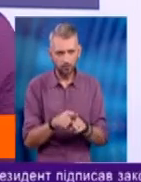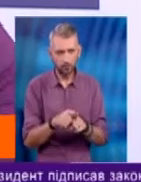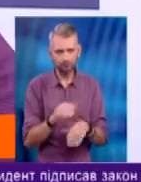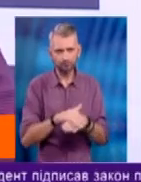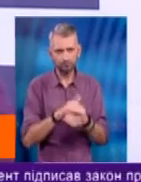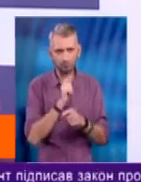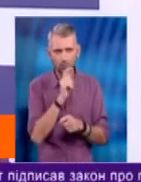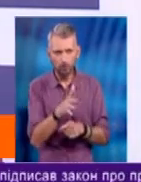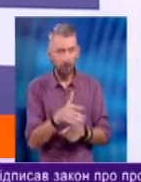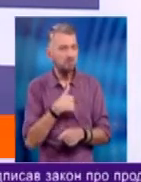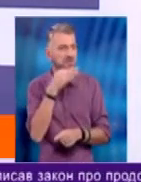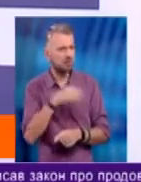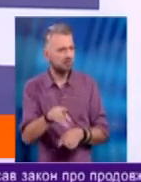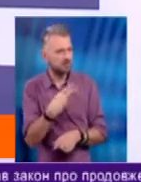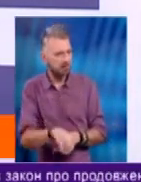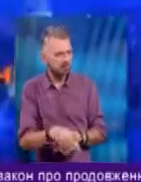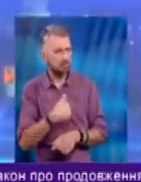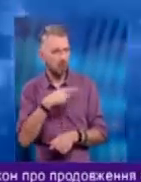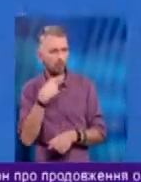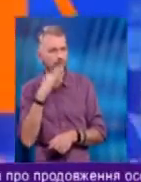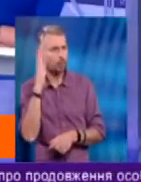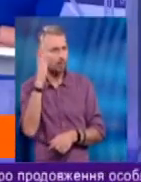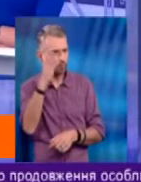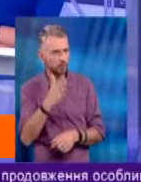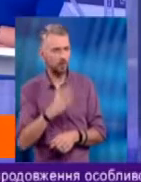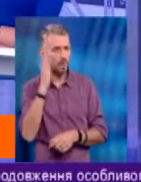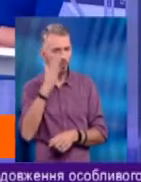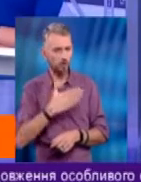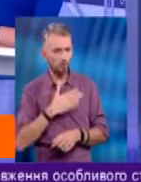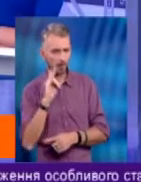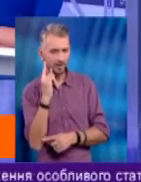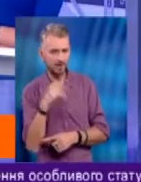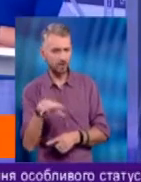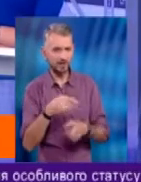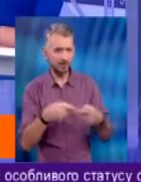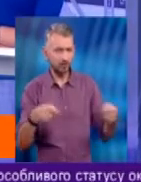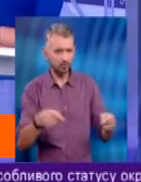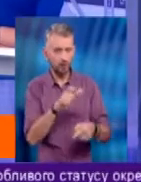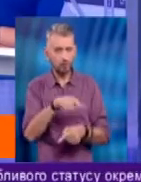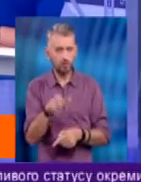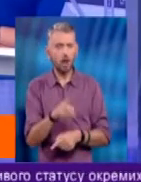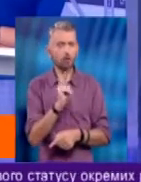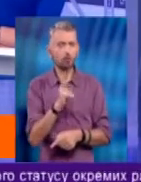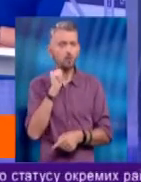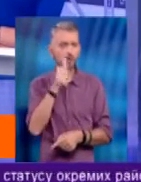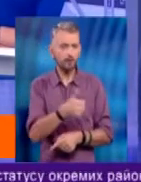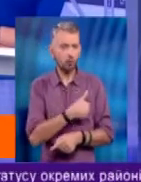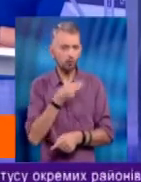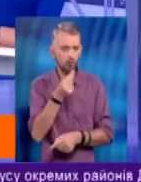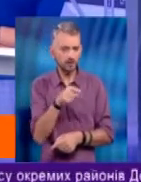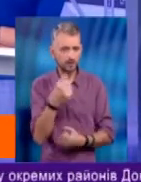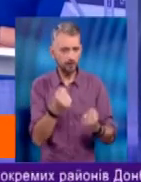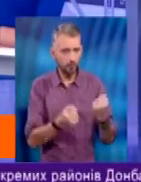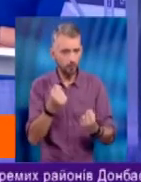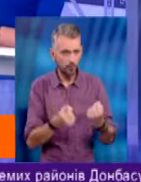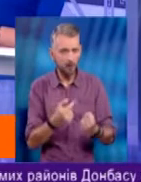Ми сказали, не потрібно таких, ми говоримо про майбутнє моєї дитини, ну і всіх інших людей, які і завтра хочуть купити цей